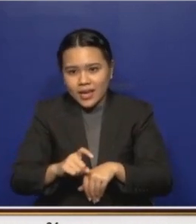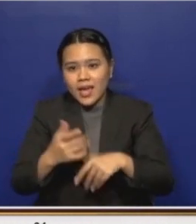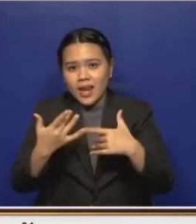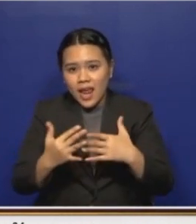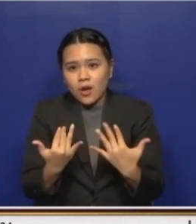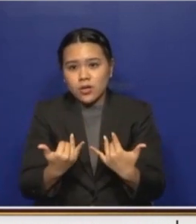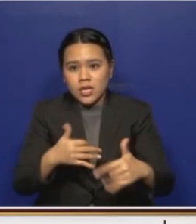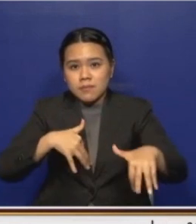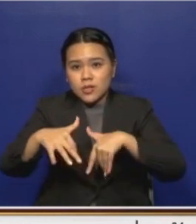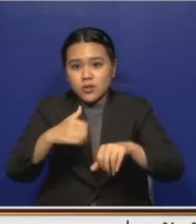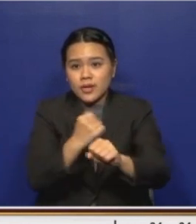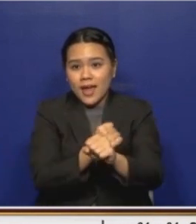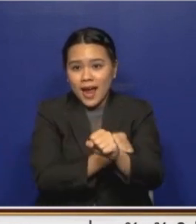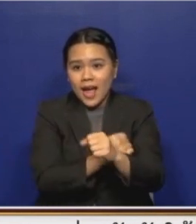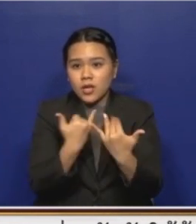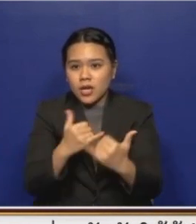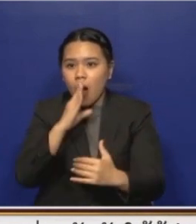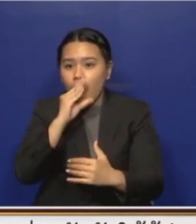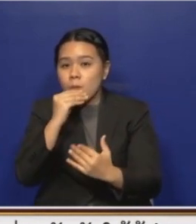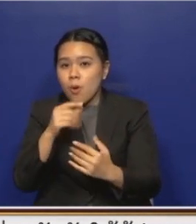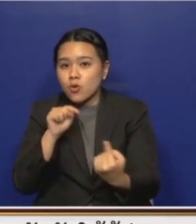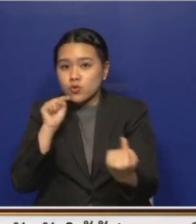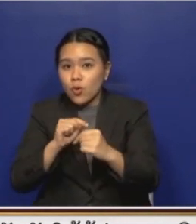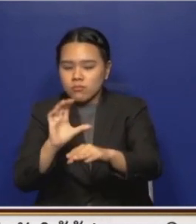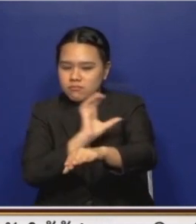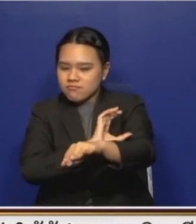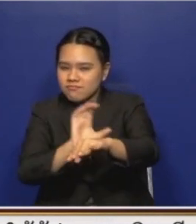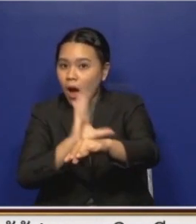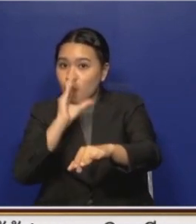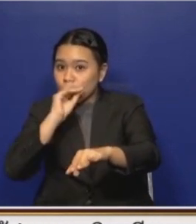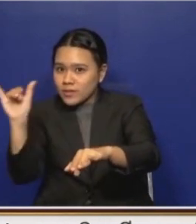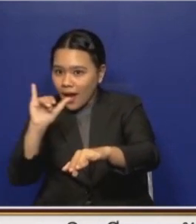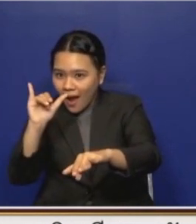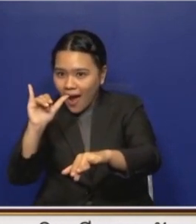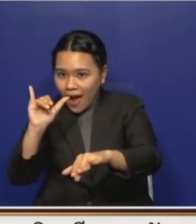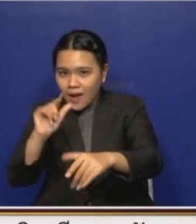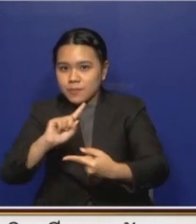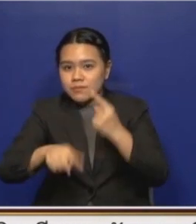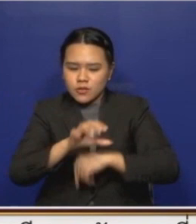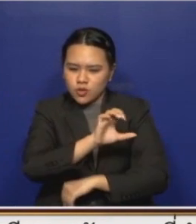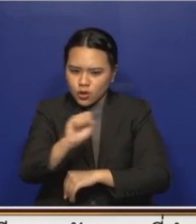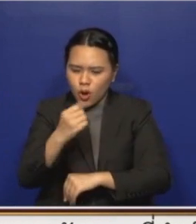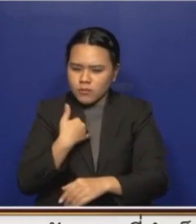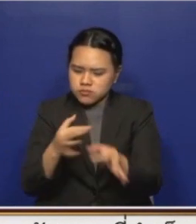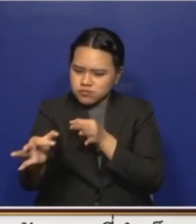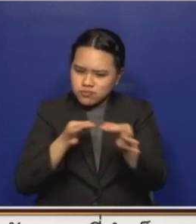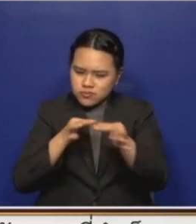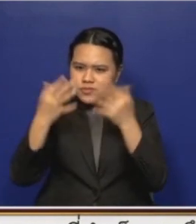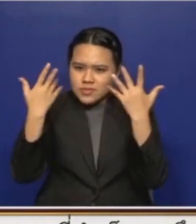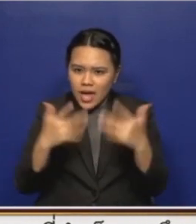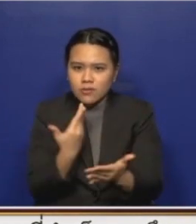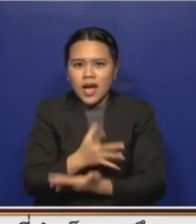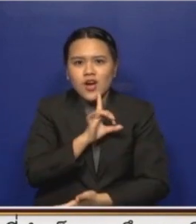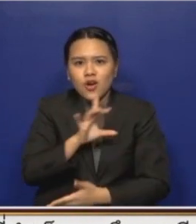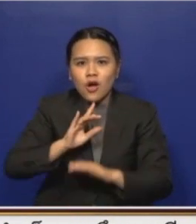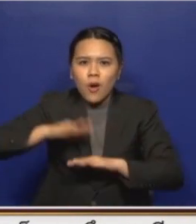าทท่านชะลอไม่ชะลอแต่ตรงนี้ไม่กินอยู่ได้ไหมฮะอยู่ไม่ได้ฮะเพราะนั้นค่า